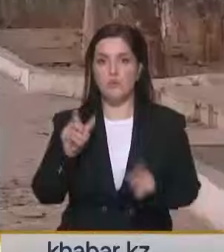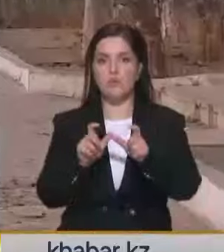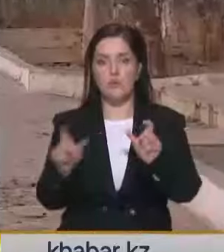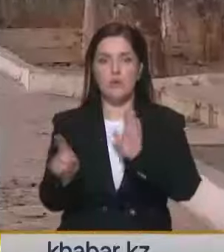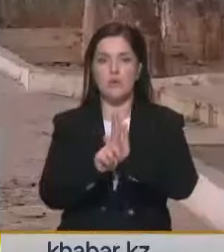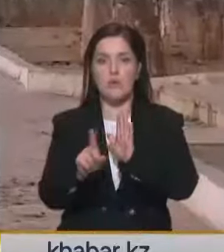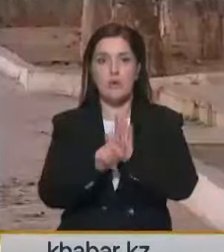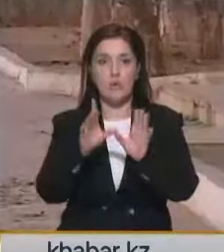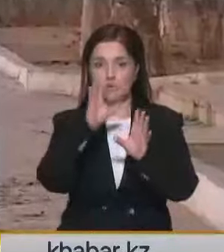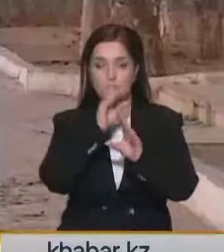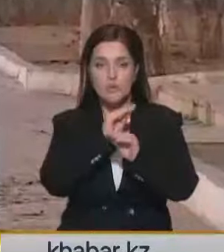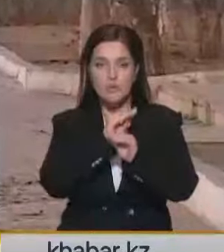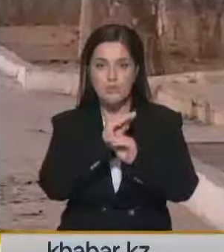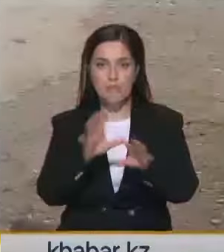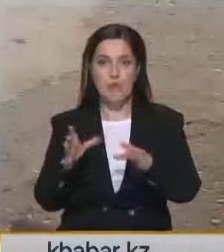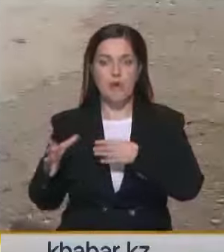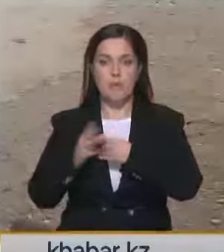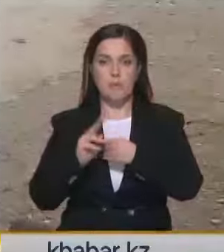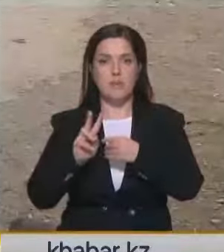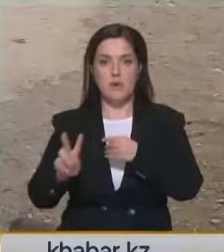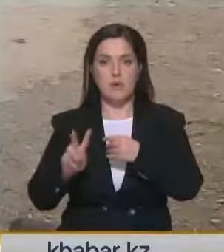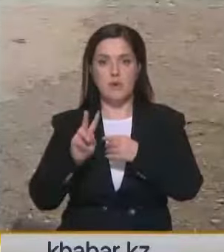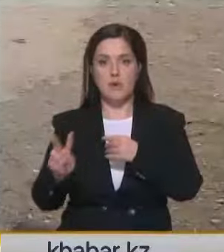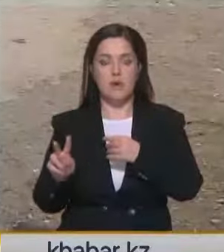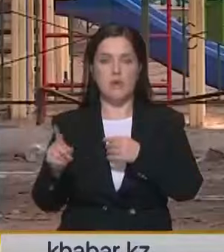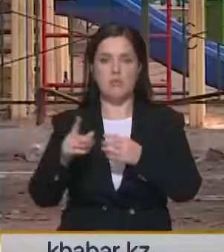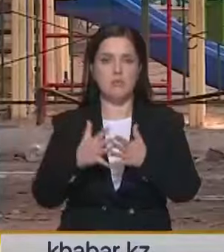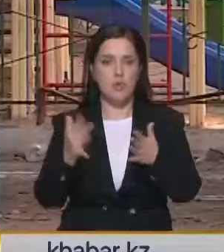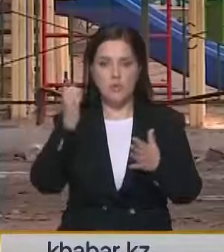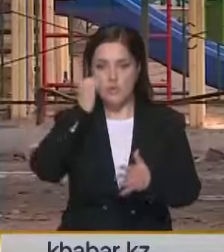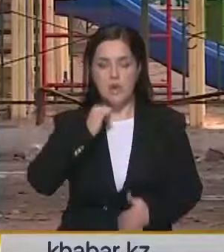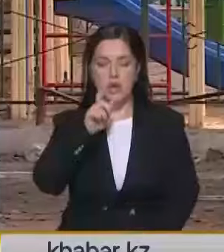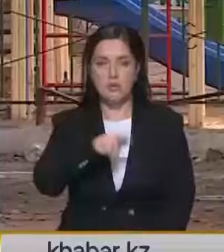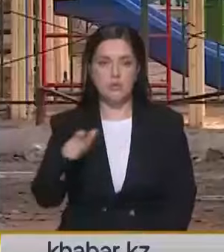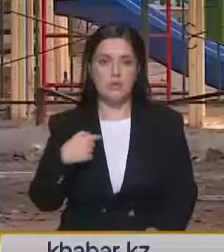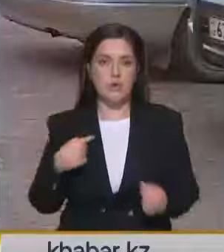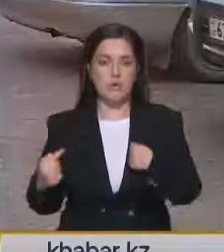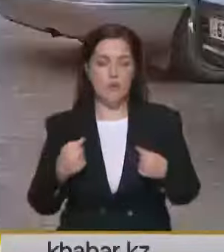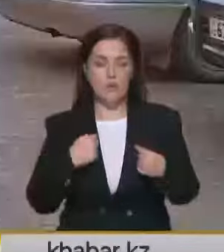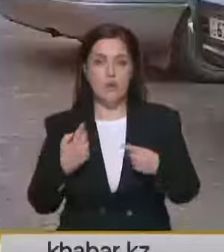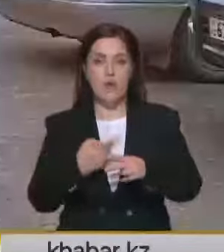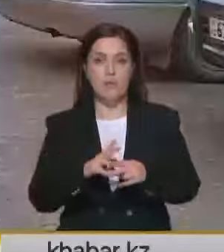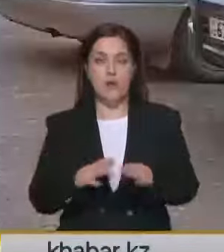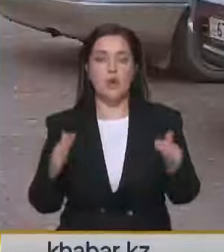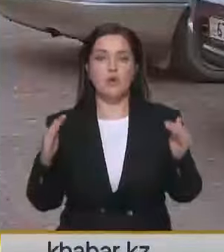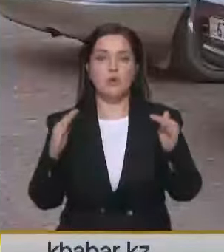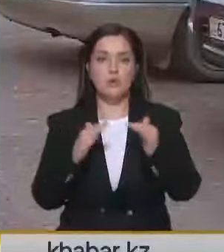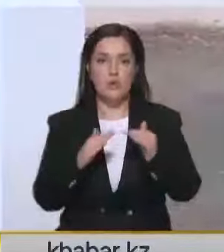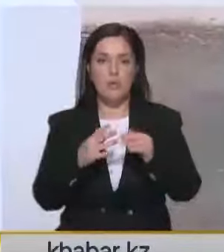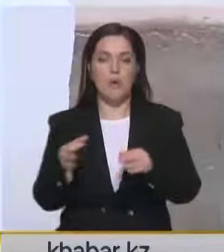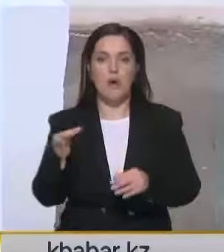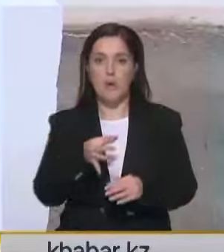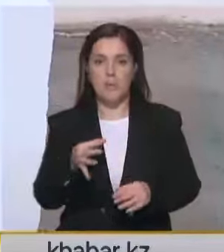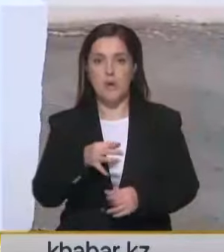бегает, не успевает со мной ходить. Здесь в основном пожилые люди живут. Мучаемся. Этот дом в одном из спальных районов областного